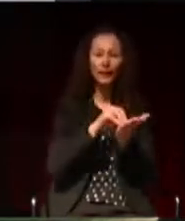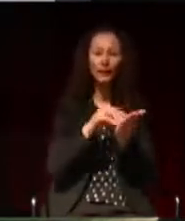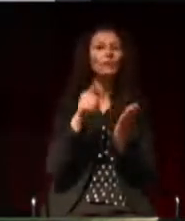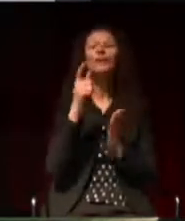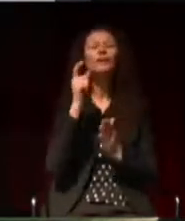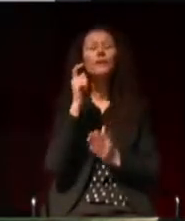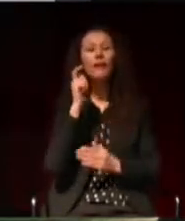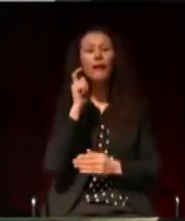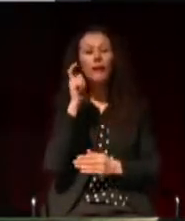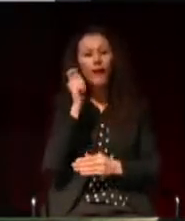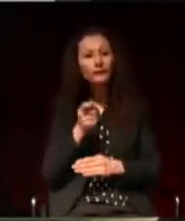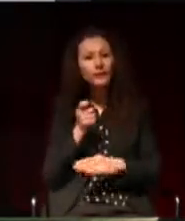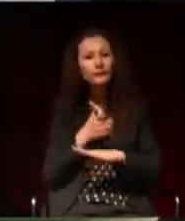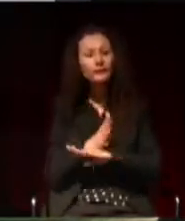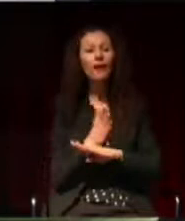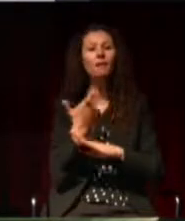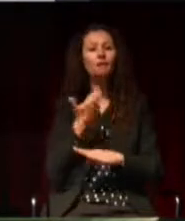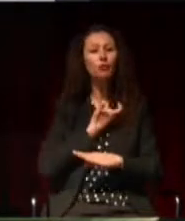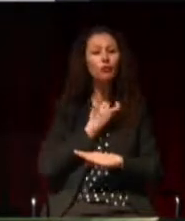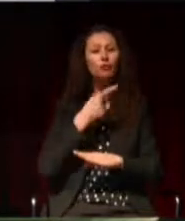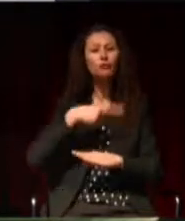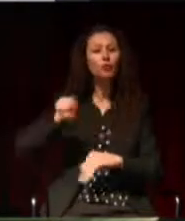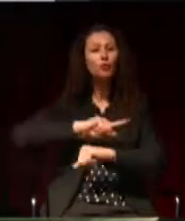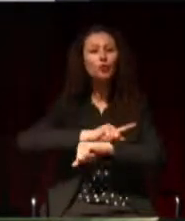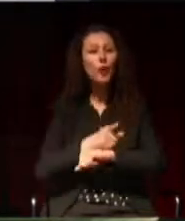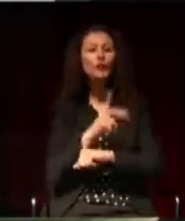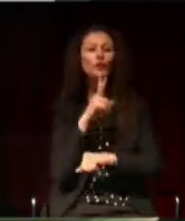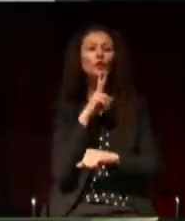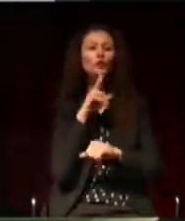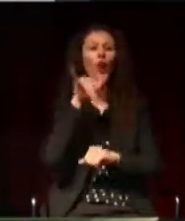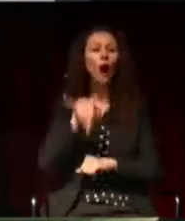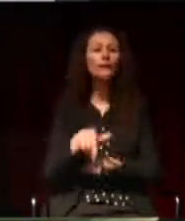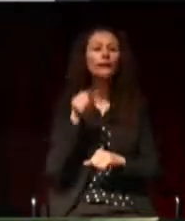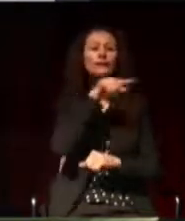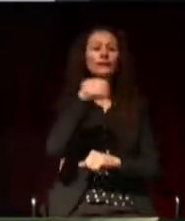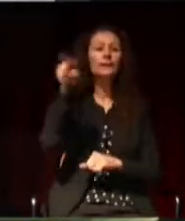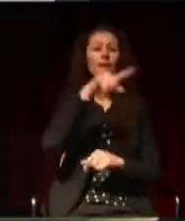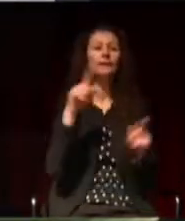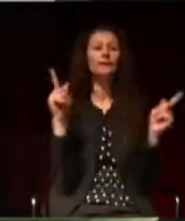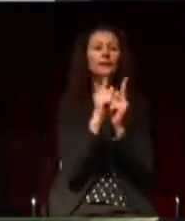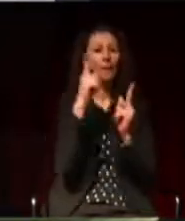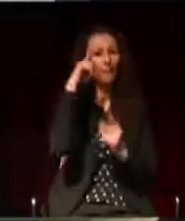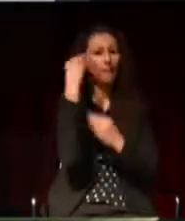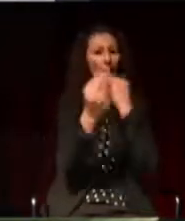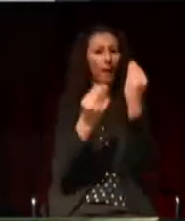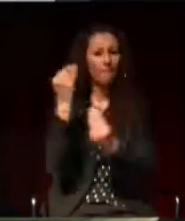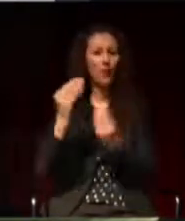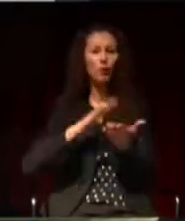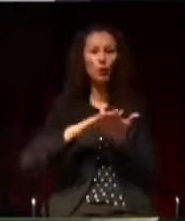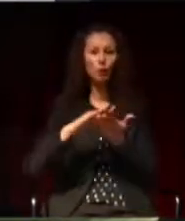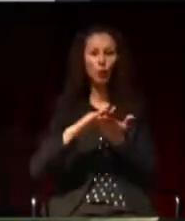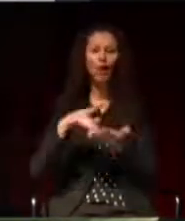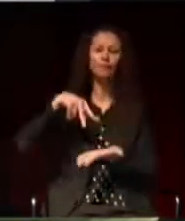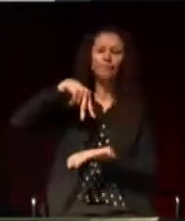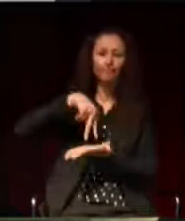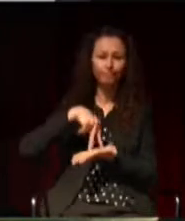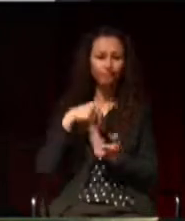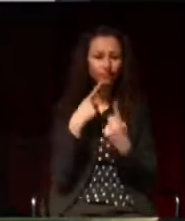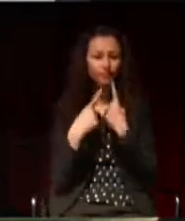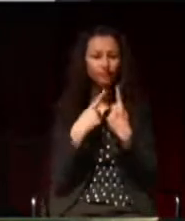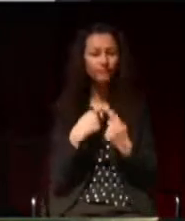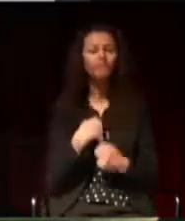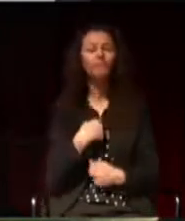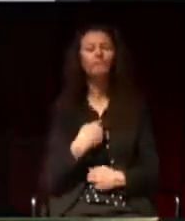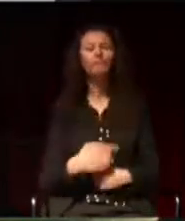ve esasların süreçleri ve sonuçları hakkında sizleri kısaca bilgilendirmek istedim. Üzeri kürsüye geldim.